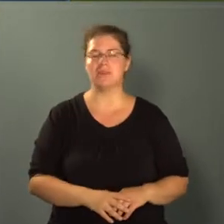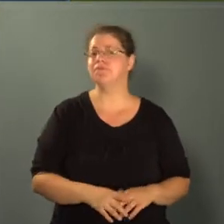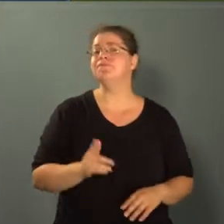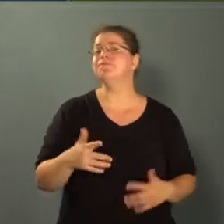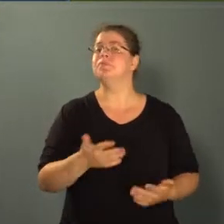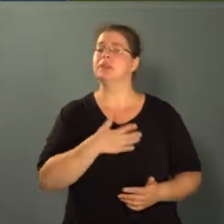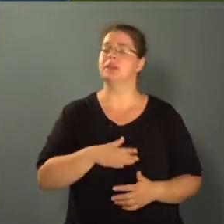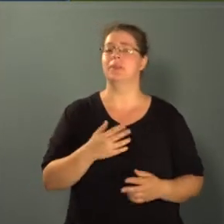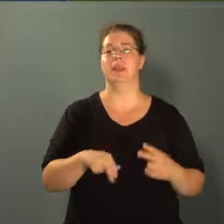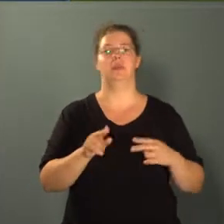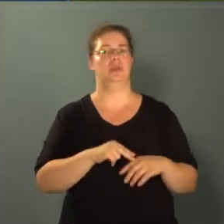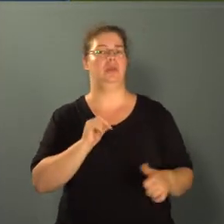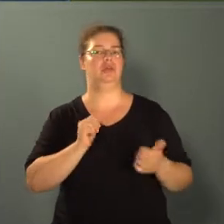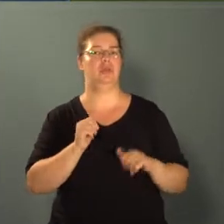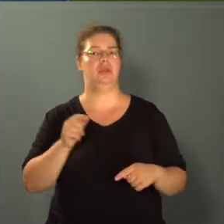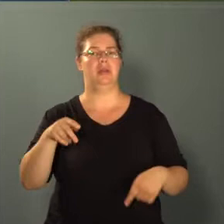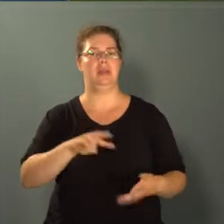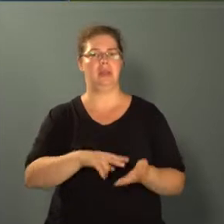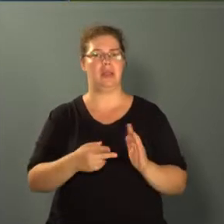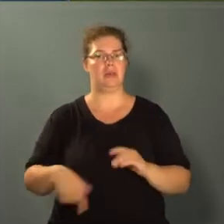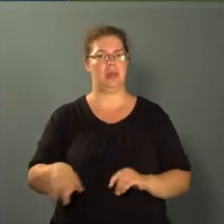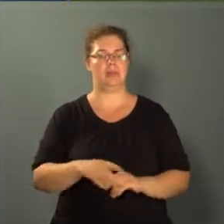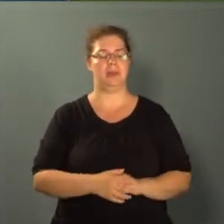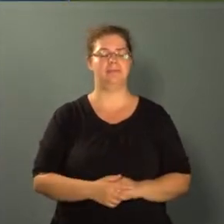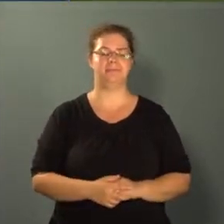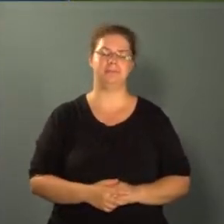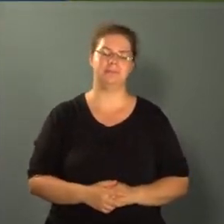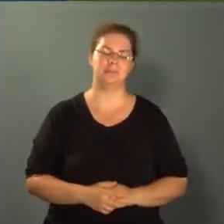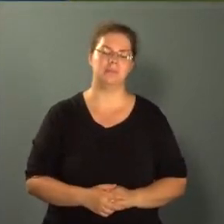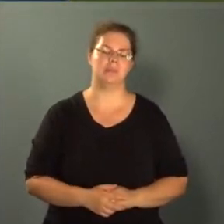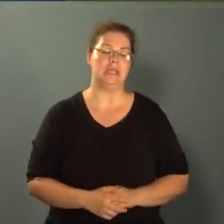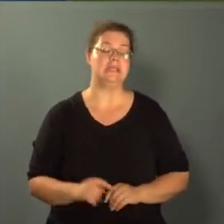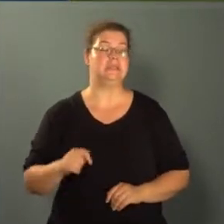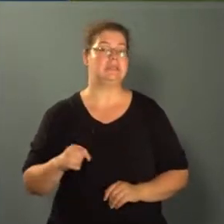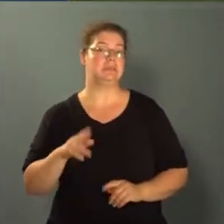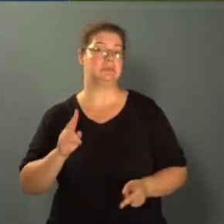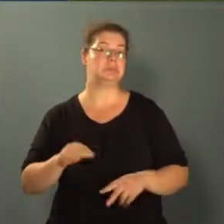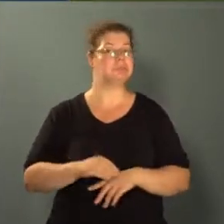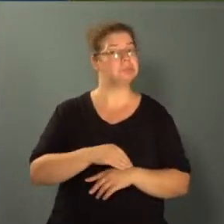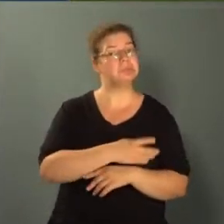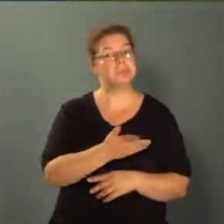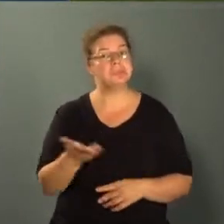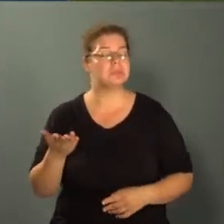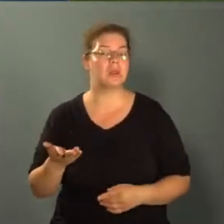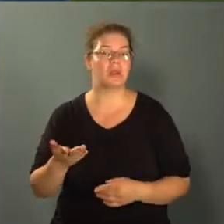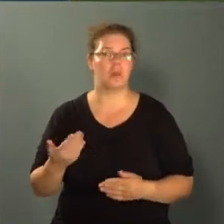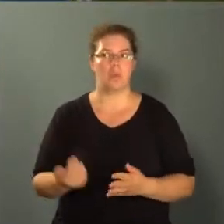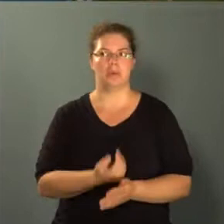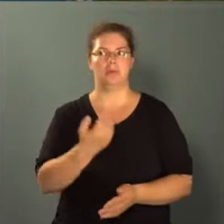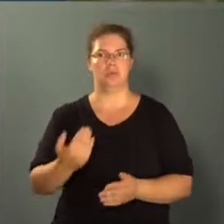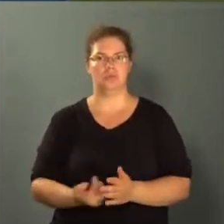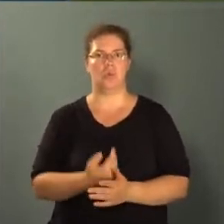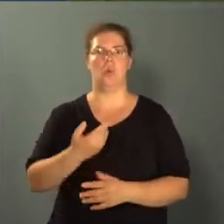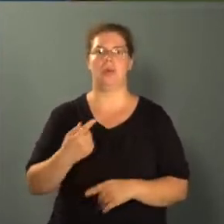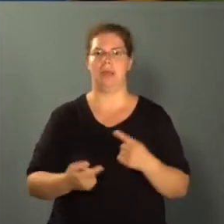Tehát szeretnénk, hogy minél többen sportoljanak itt a kerületben. Egyébként, hogy érzékeled, hogy ugye újabb és